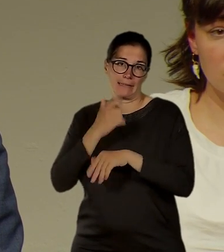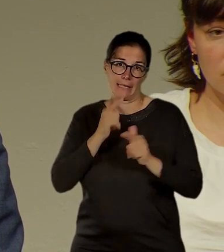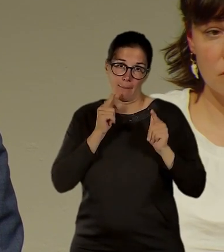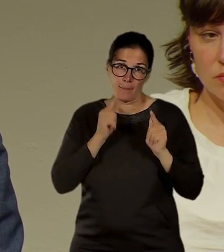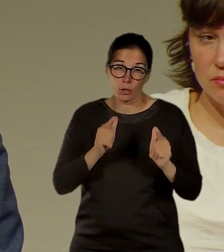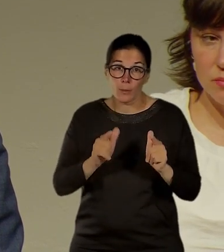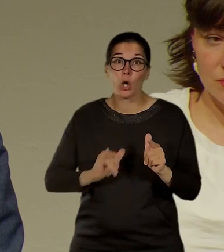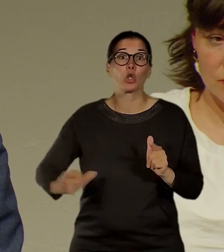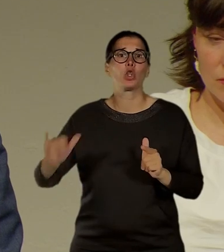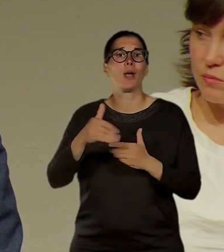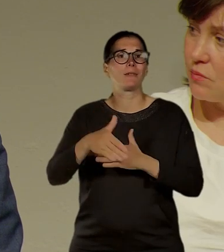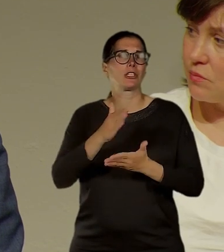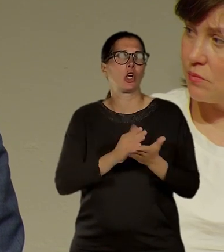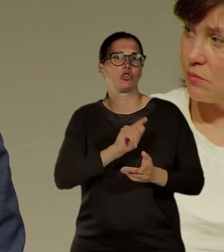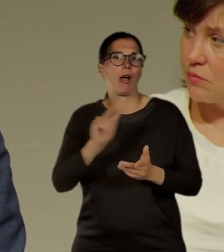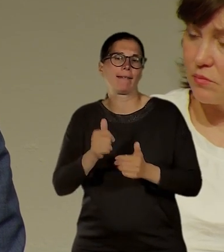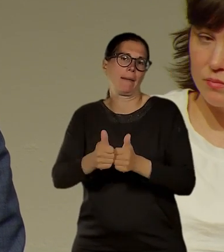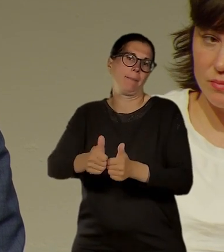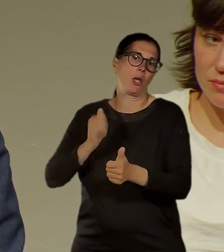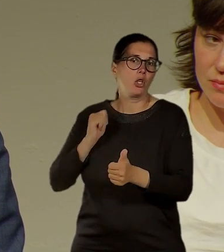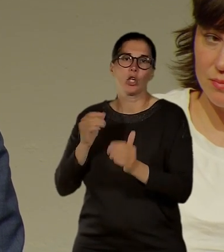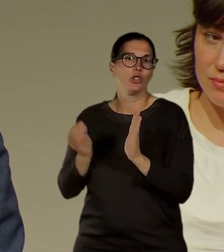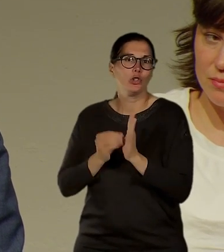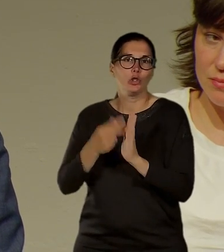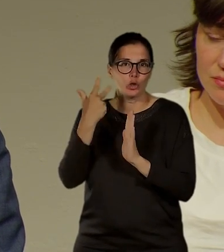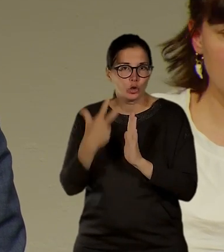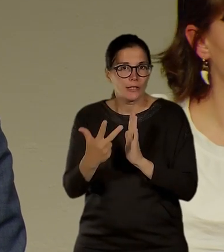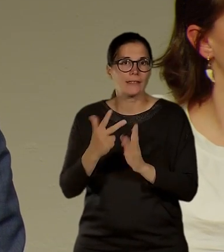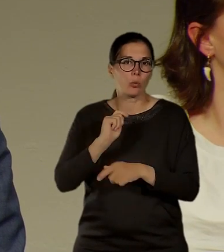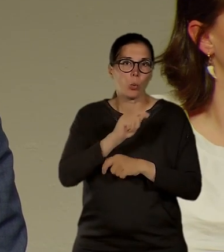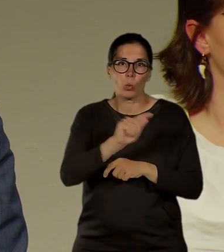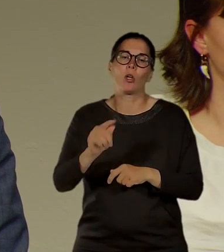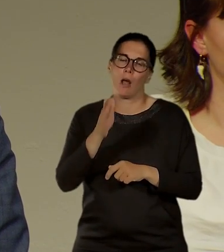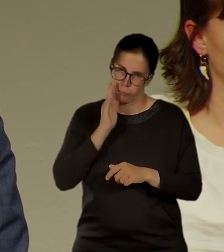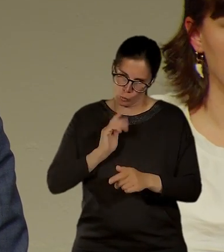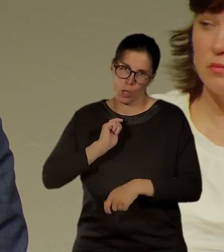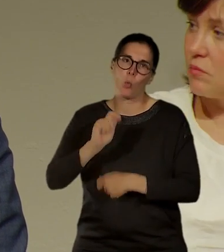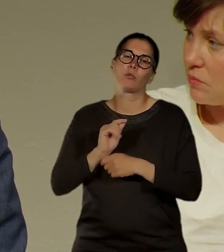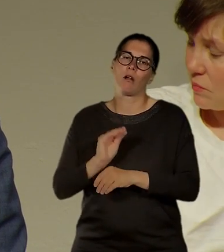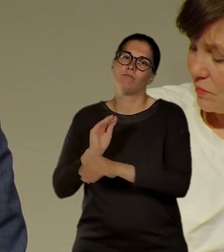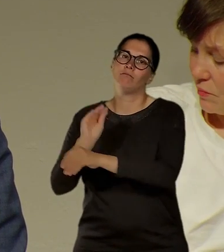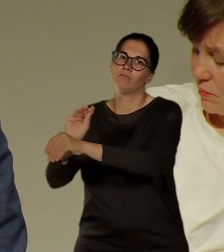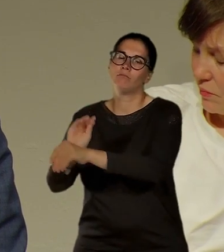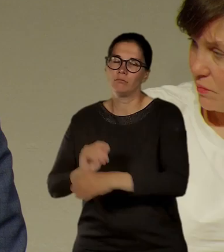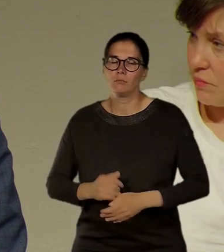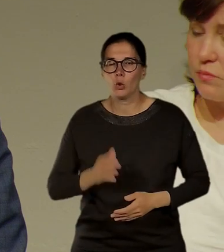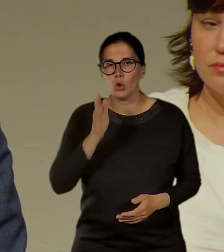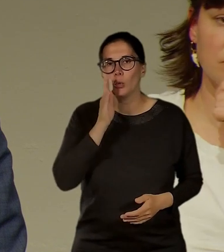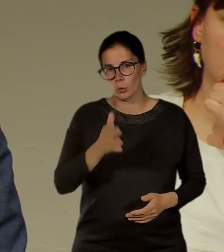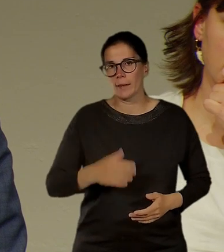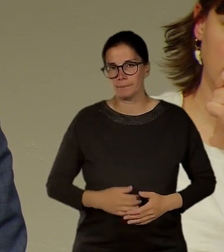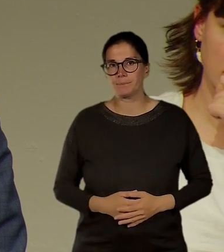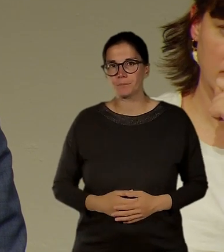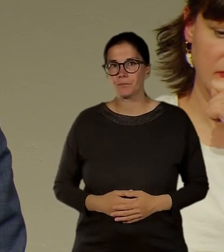které teď jsou, řekněme, poněkud pozadu s tím zaváděním třicítky, takže doženou ty, které jsou na tom podstatně